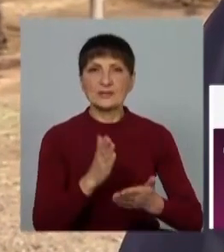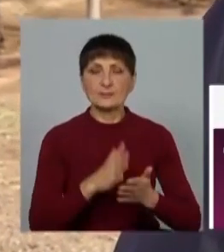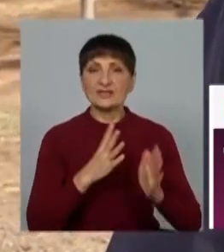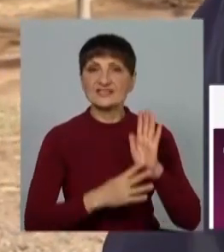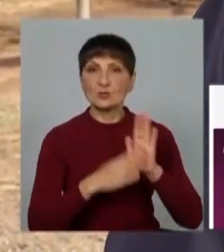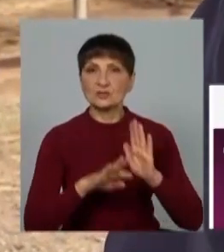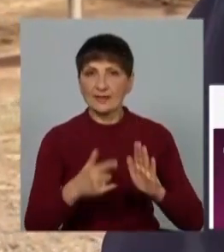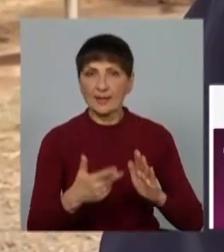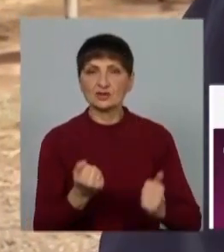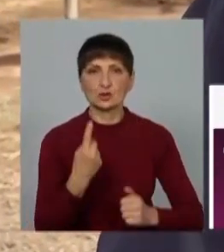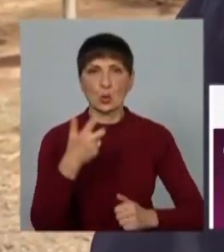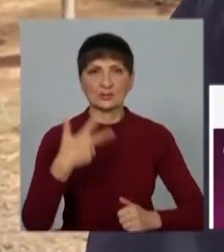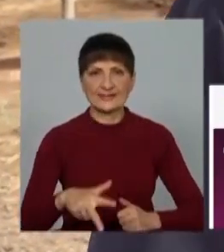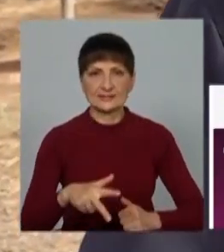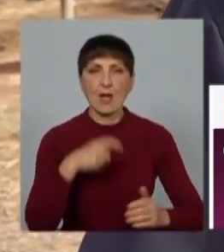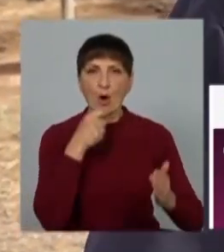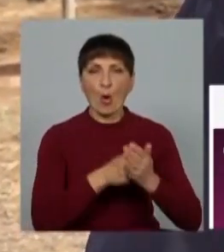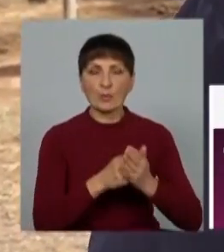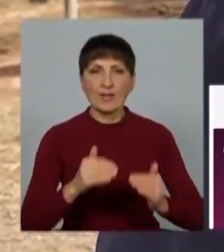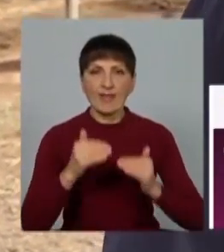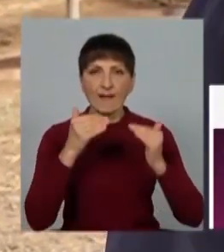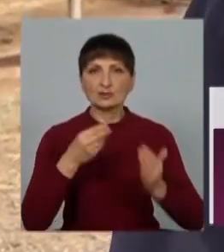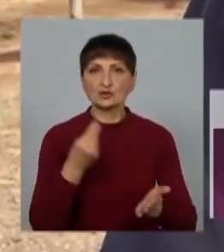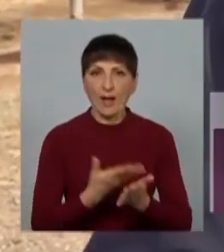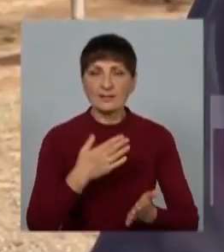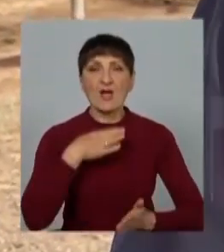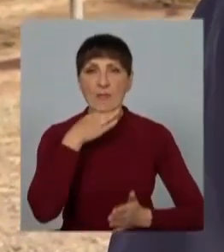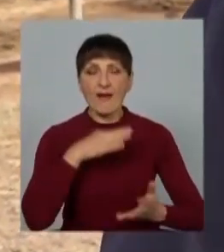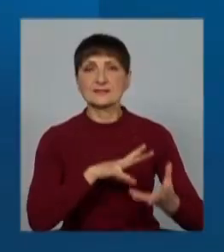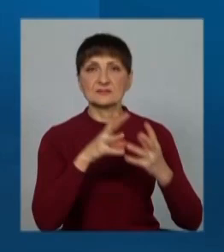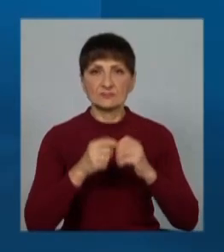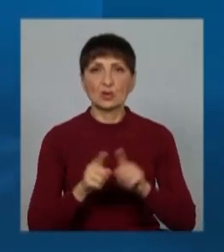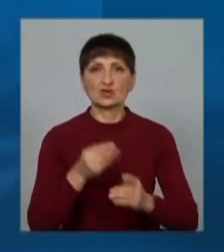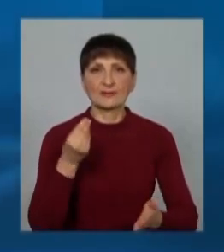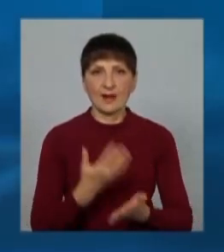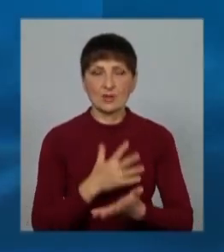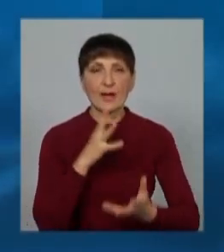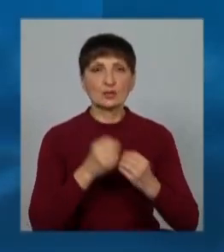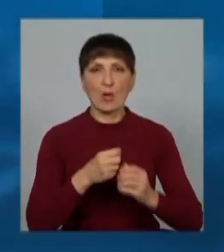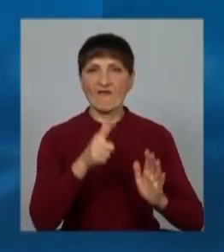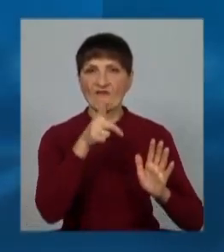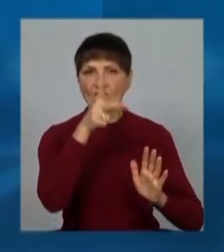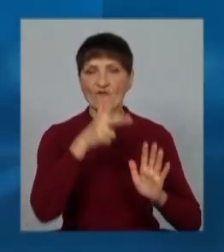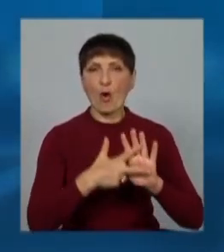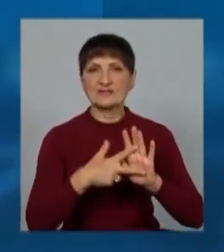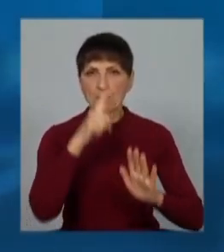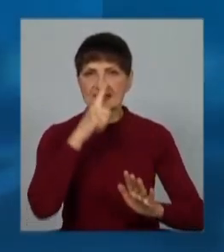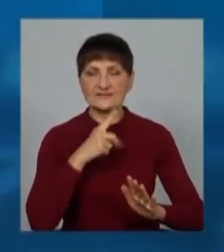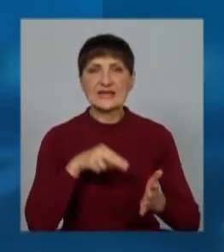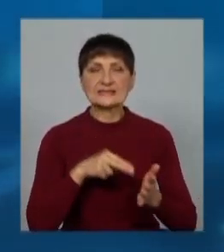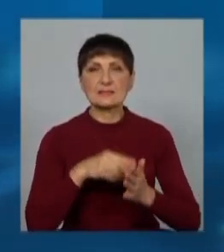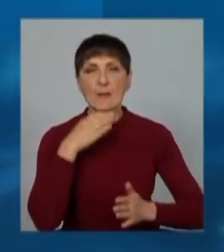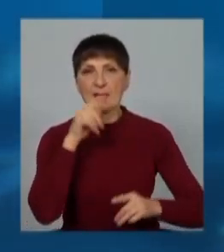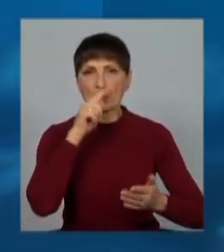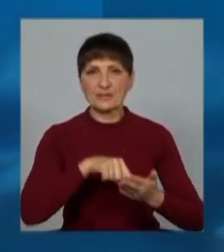тенге, сейчас стало 130. Корм дорожает, соответственно, и мясо подорожало. По итогам 8 месяцев этого года цены на мясо и